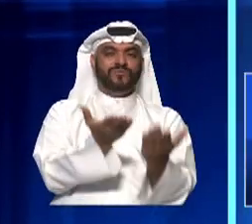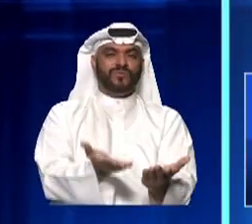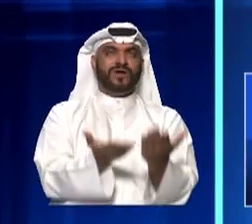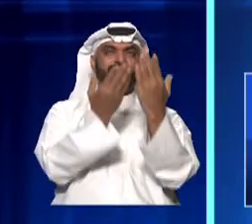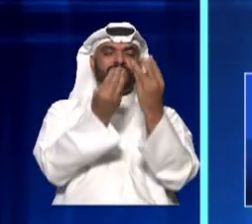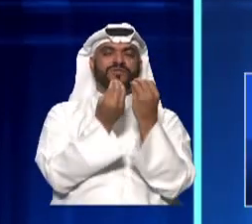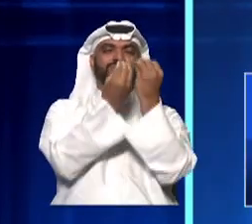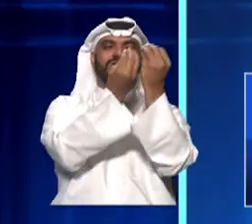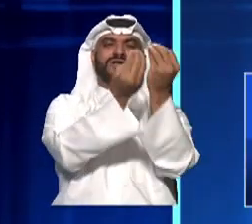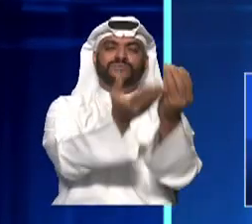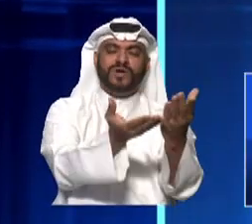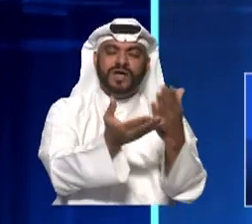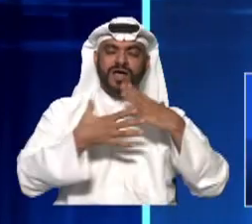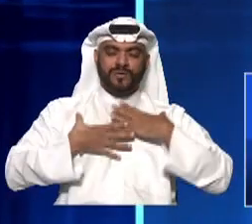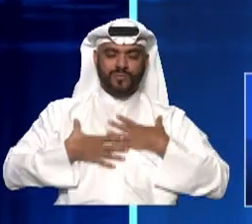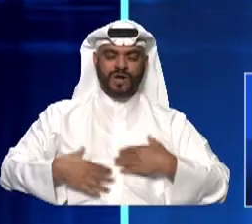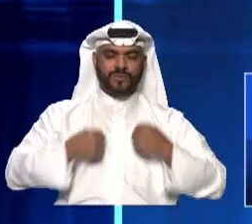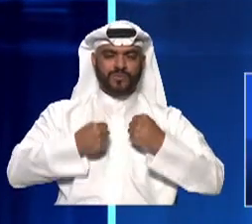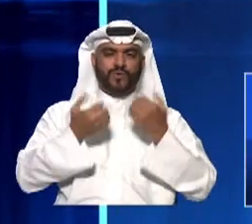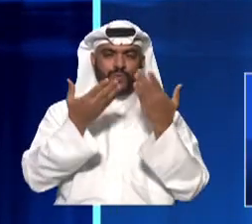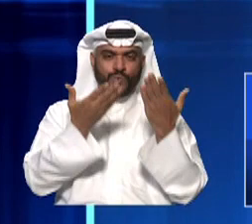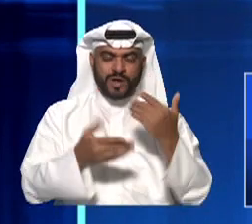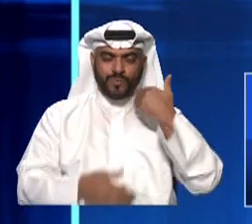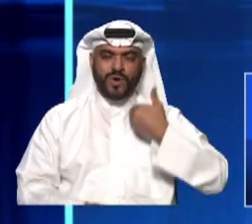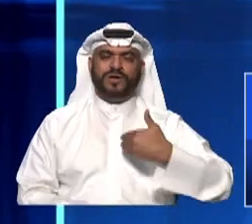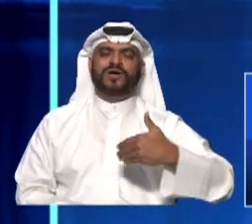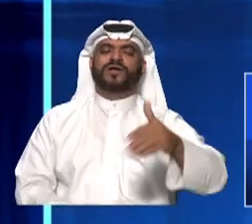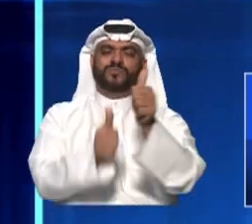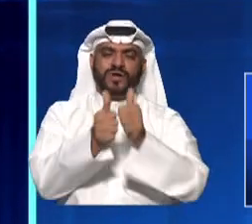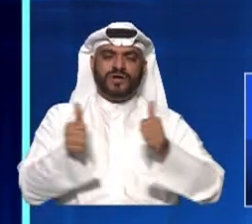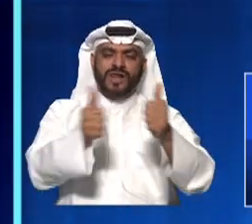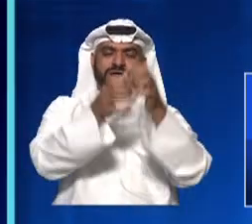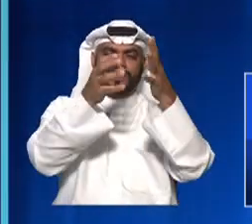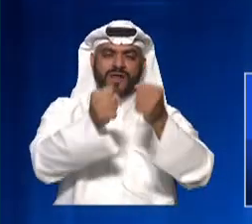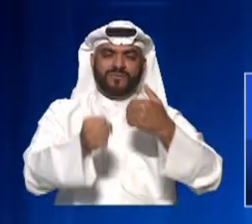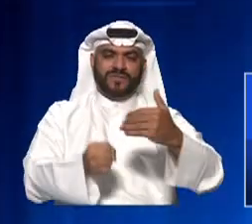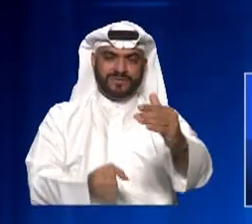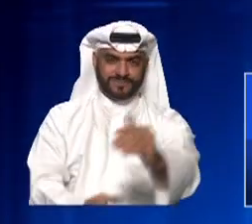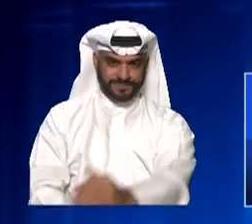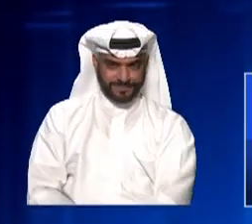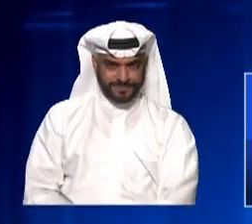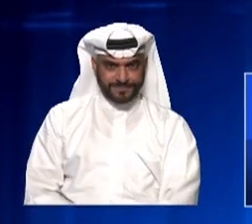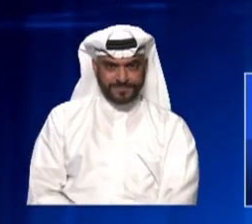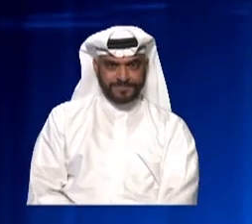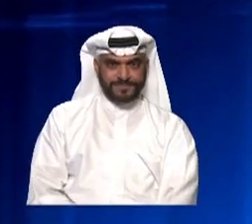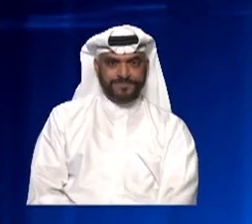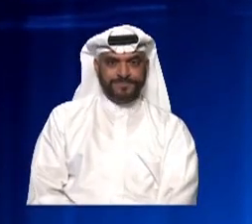راجيا سموه له وافر الصحة والعافية وألا يريه مكروها بعزيز.